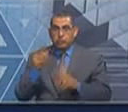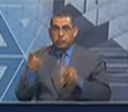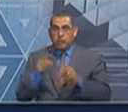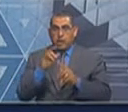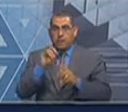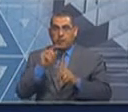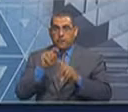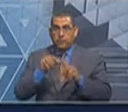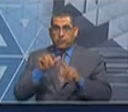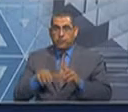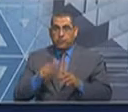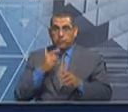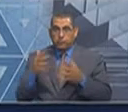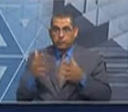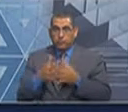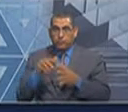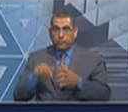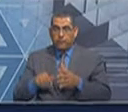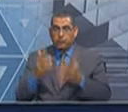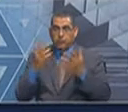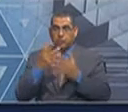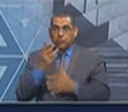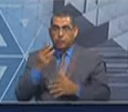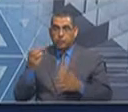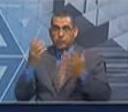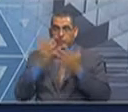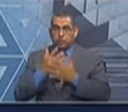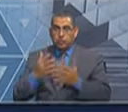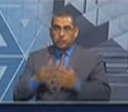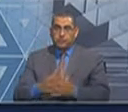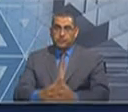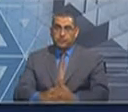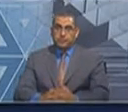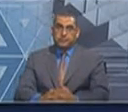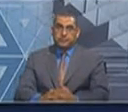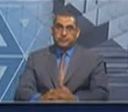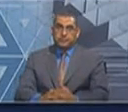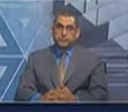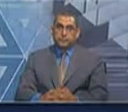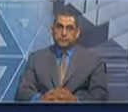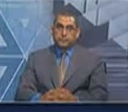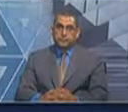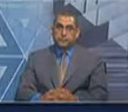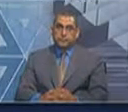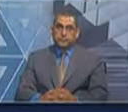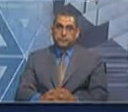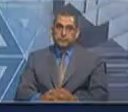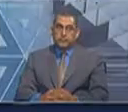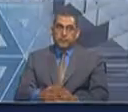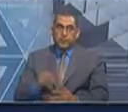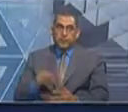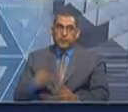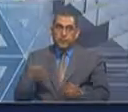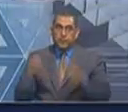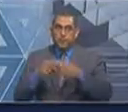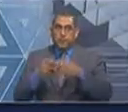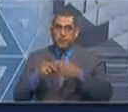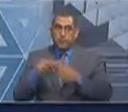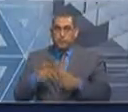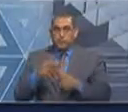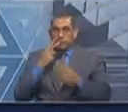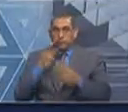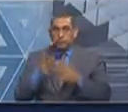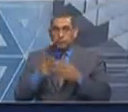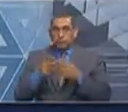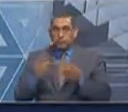20 إلى 50% بمشاركة 300 شركة. على أبواب هذا المعرض كان أهلنا هو